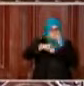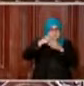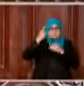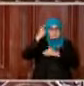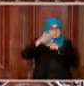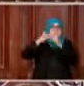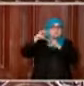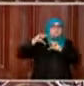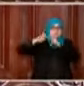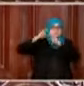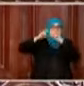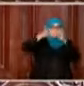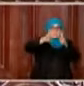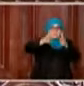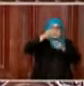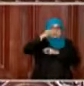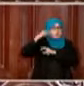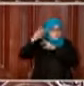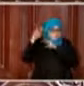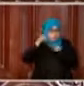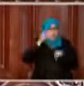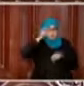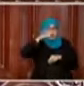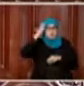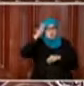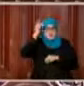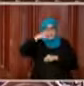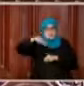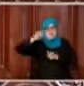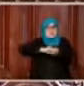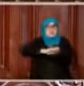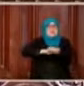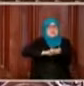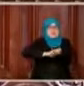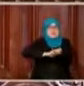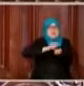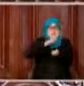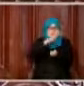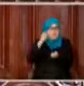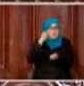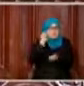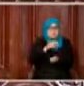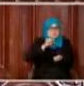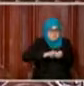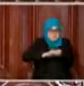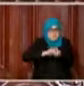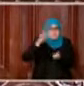ذويهم مخضبا بدمائهم الطاهرة الزكية.